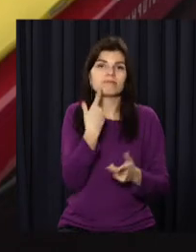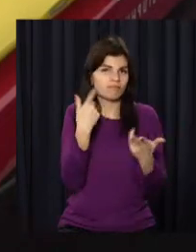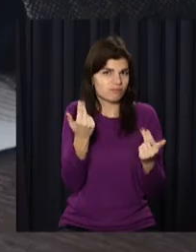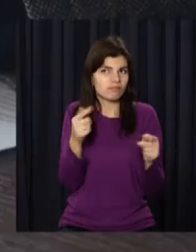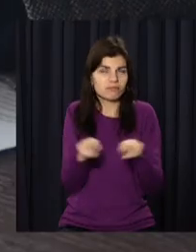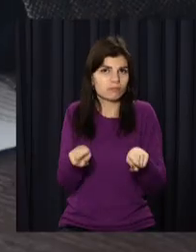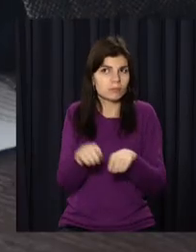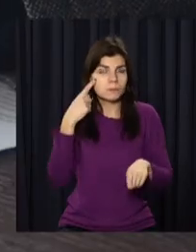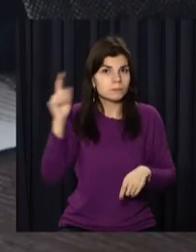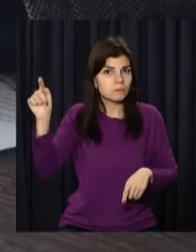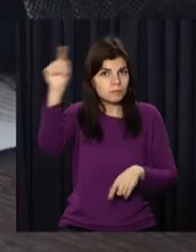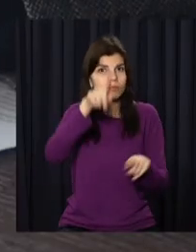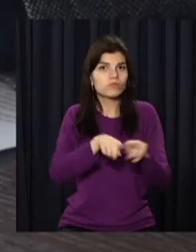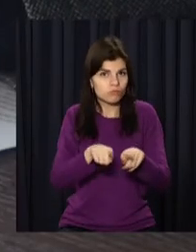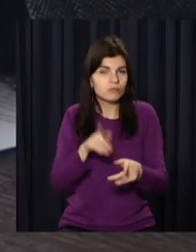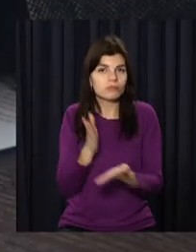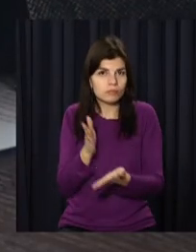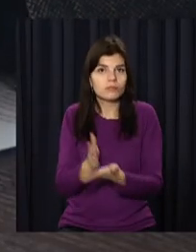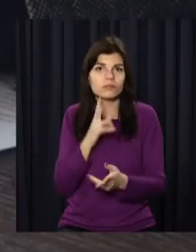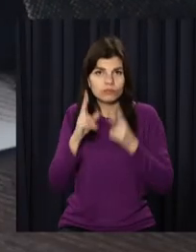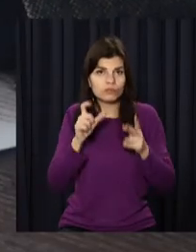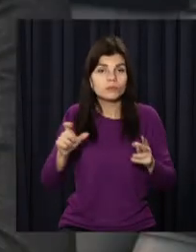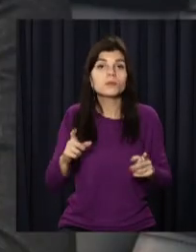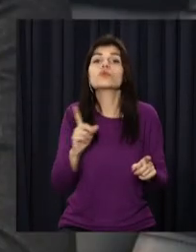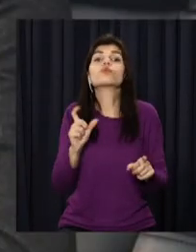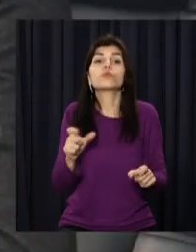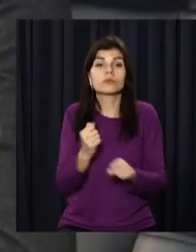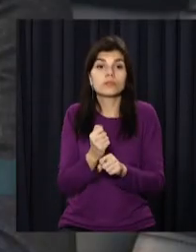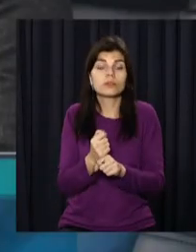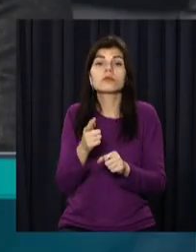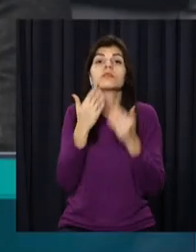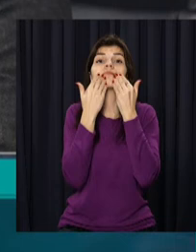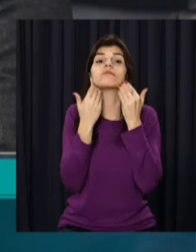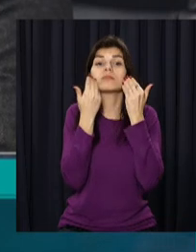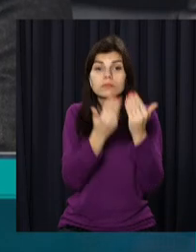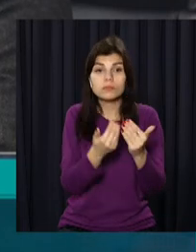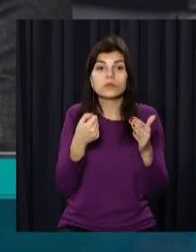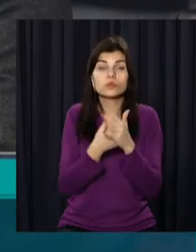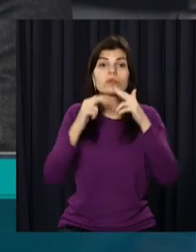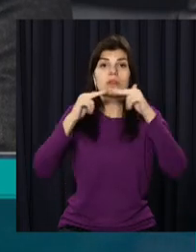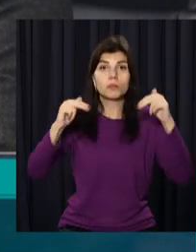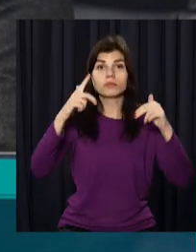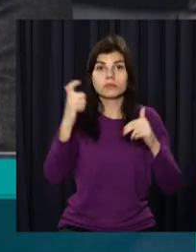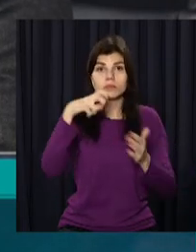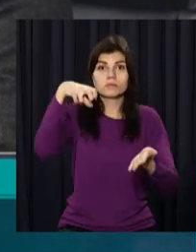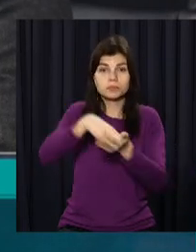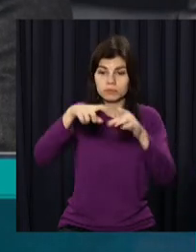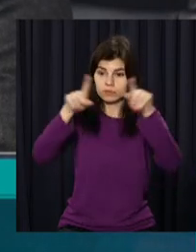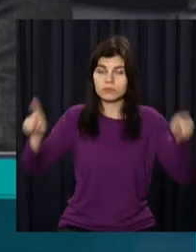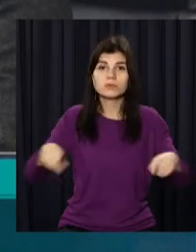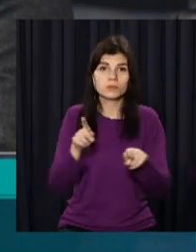законодавство житлово-комунальної сфери. А єдине, що залишається робити жителям... Звертатися до Дніпрогазу з листом